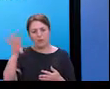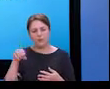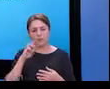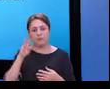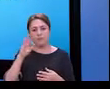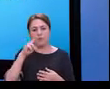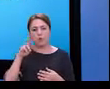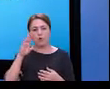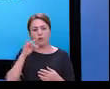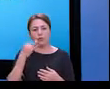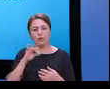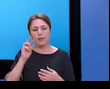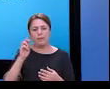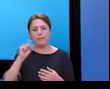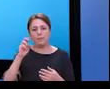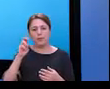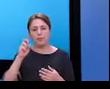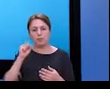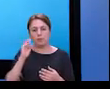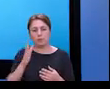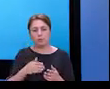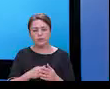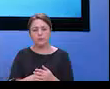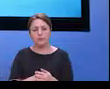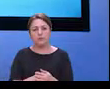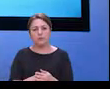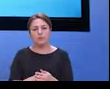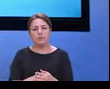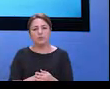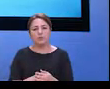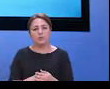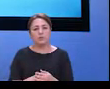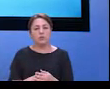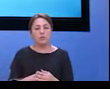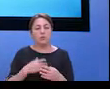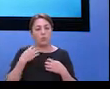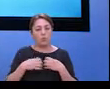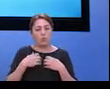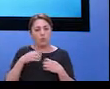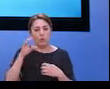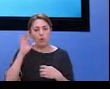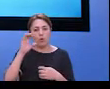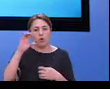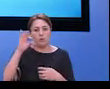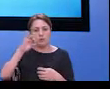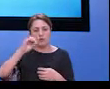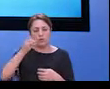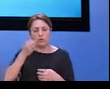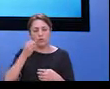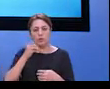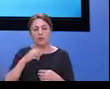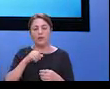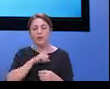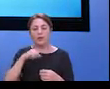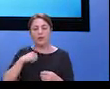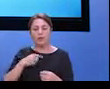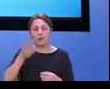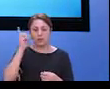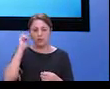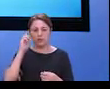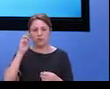moddiy manbani tashkil qilar ekan. O'rta Osiyo bo'yicha eng qadimgi manba